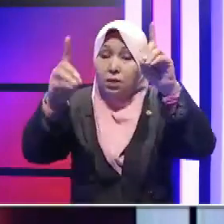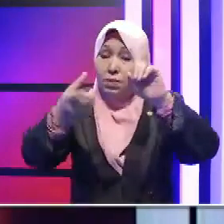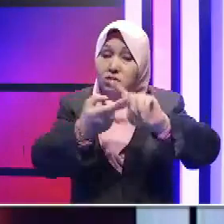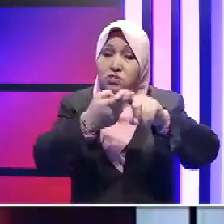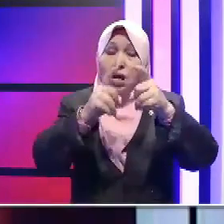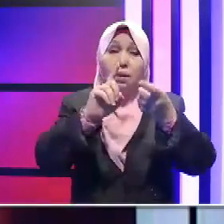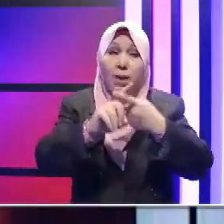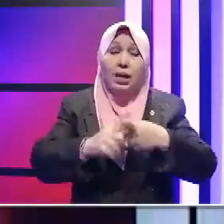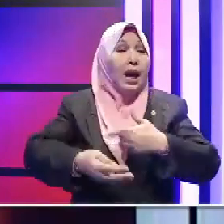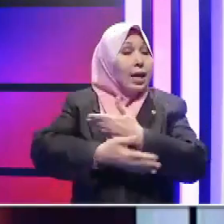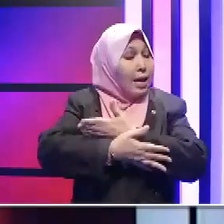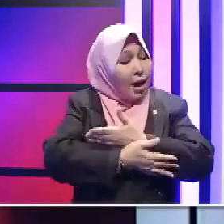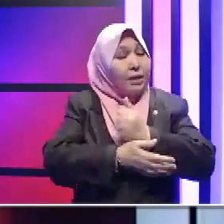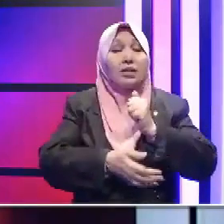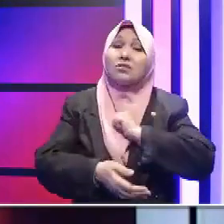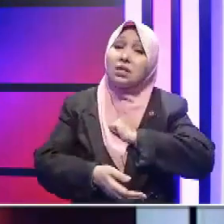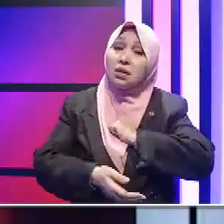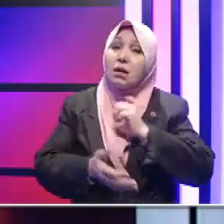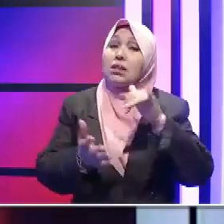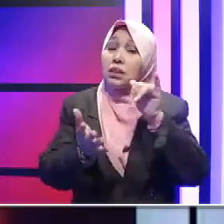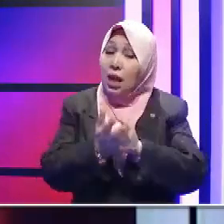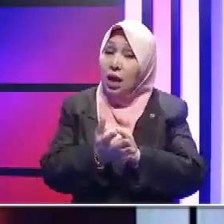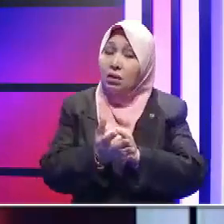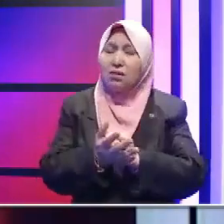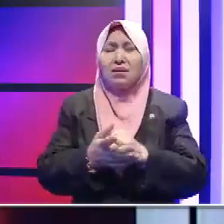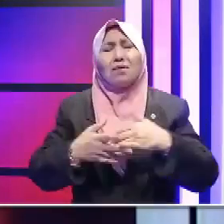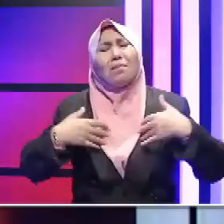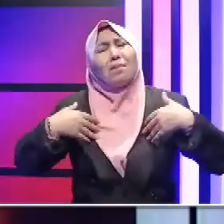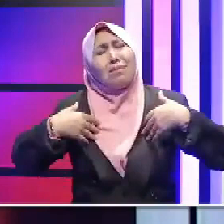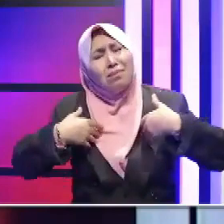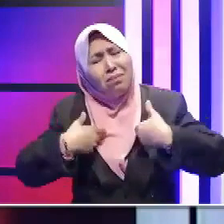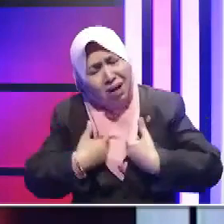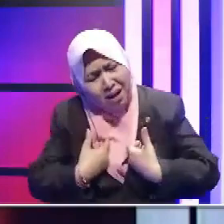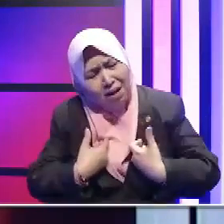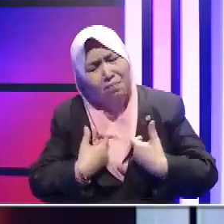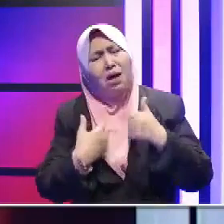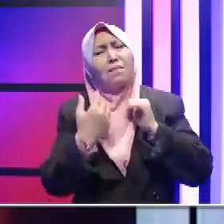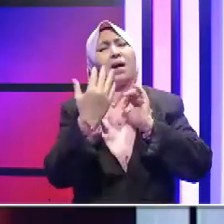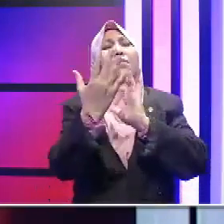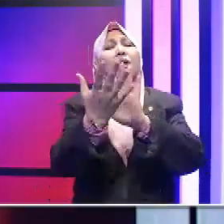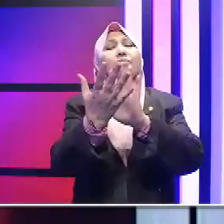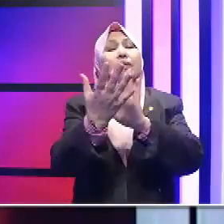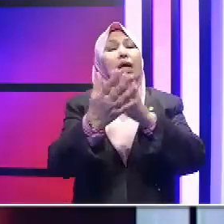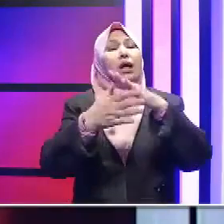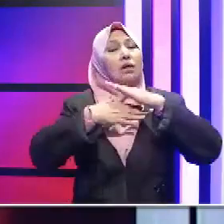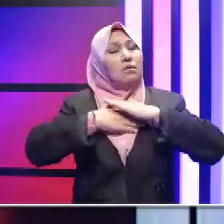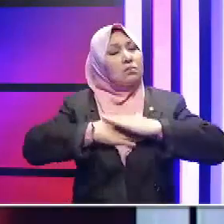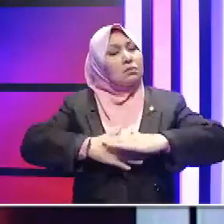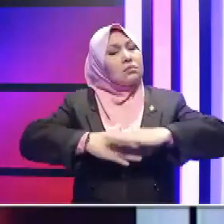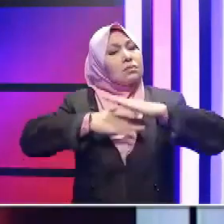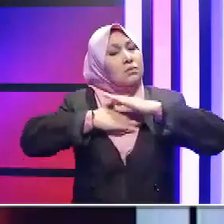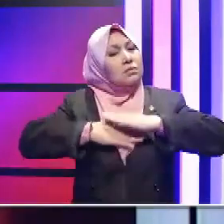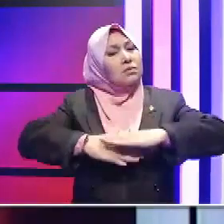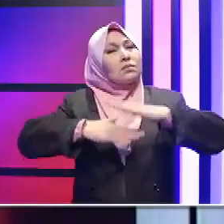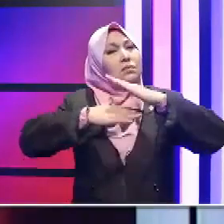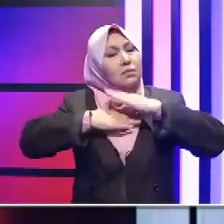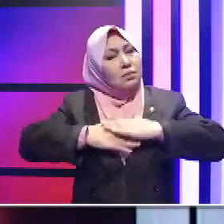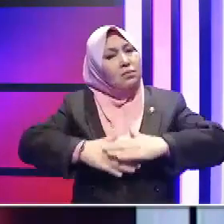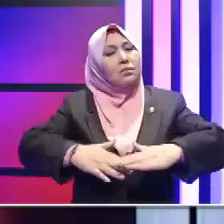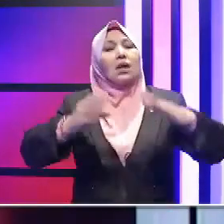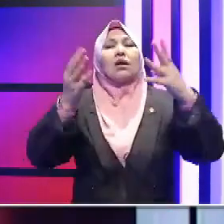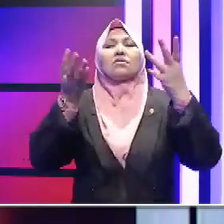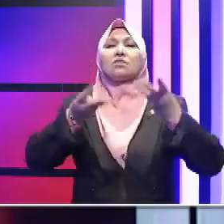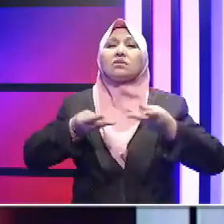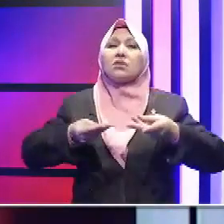sahabat ataupun anaknya sendiri bahwa kepenatan kesusahan yang dilalui adalah dengan menentramkan jiwa kita inashiki juga